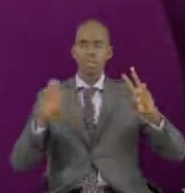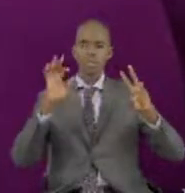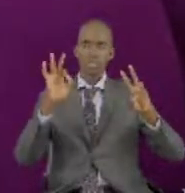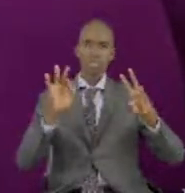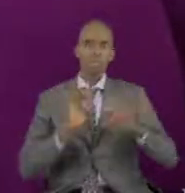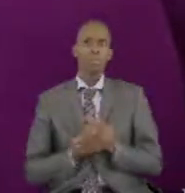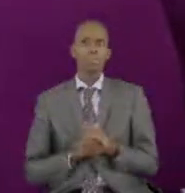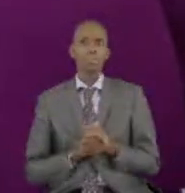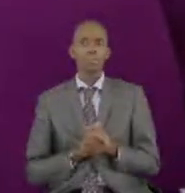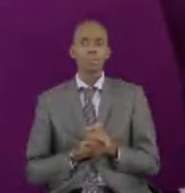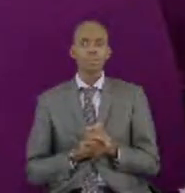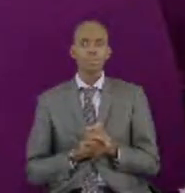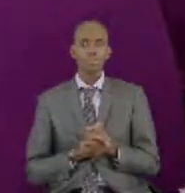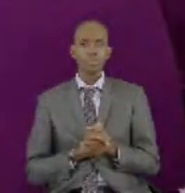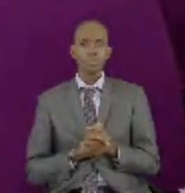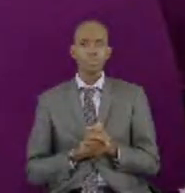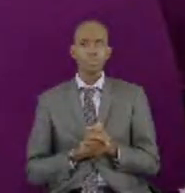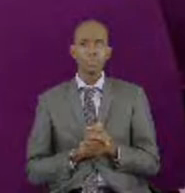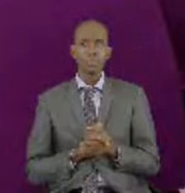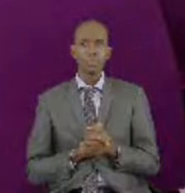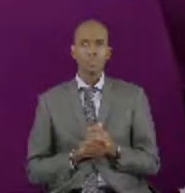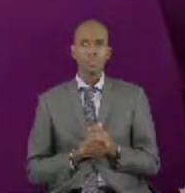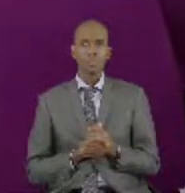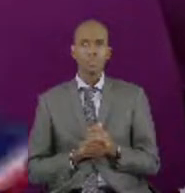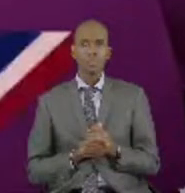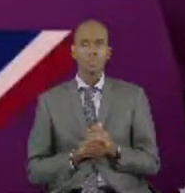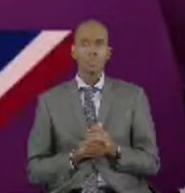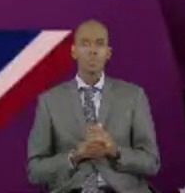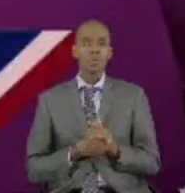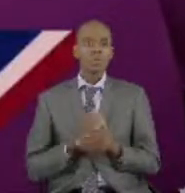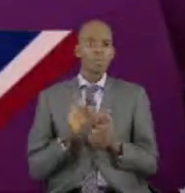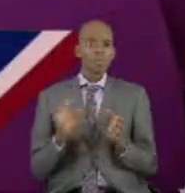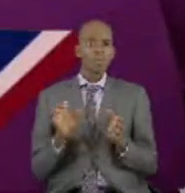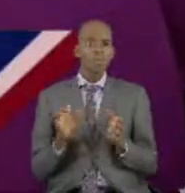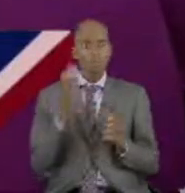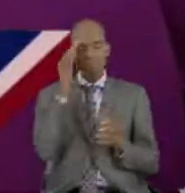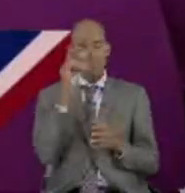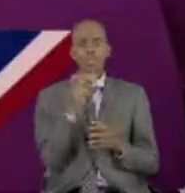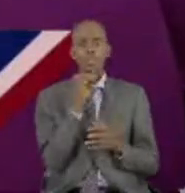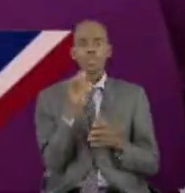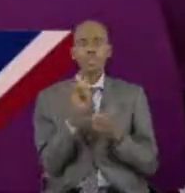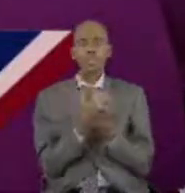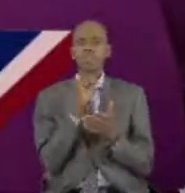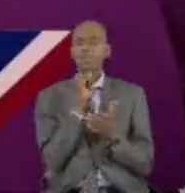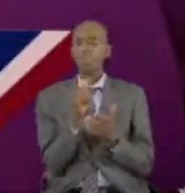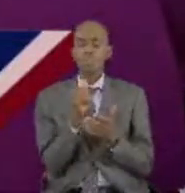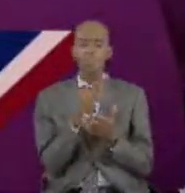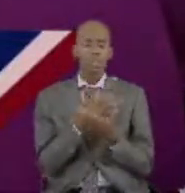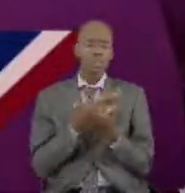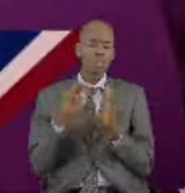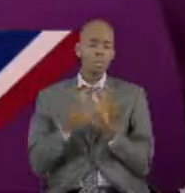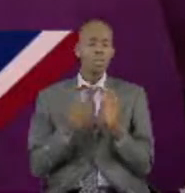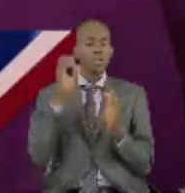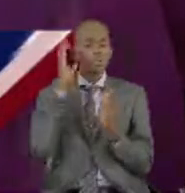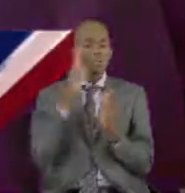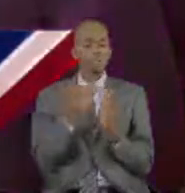corinthiens chapitre 6 1 verset 9 ne savez-vous pas que les existe n'hériteront point le